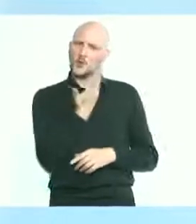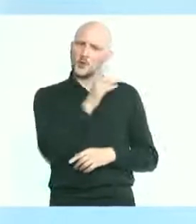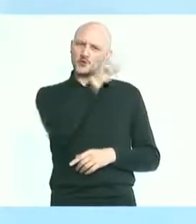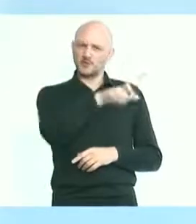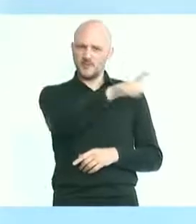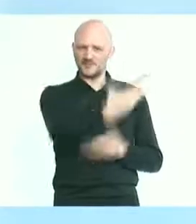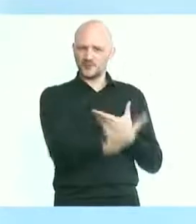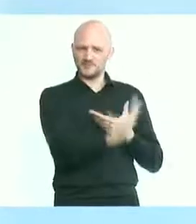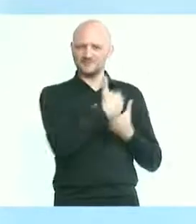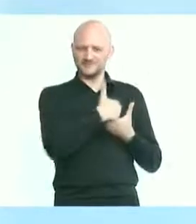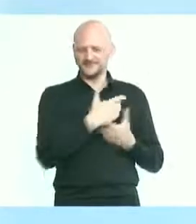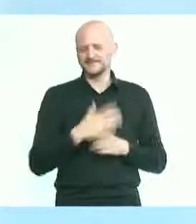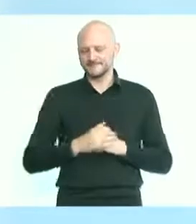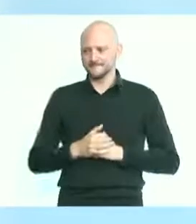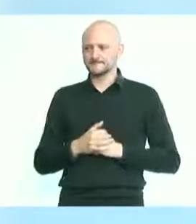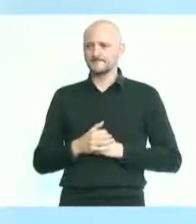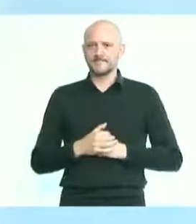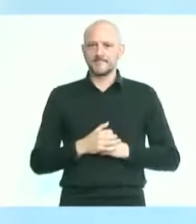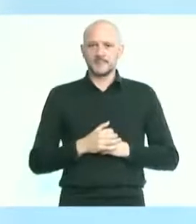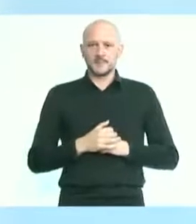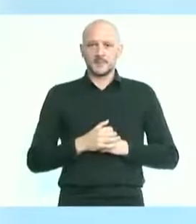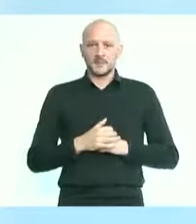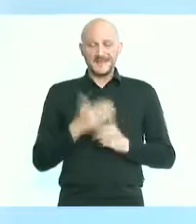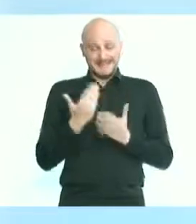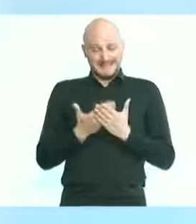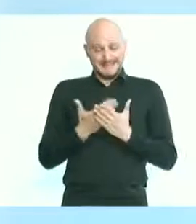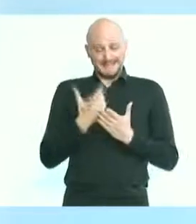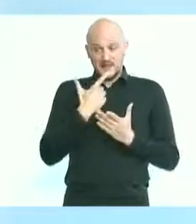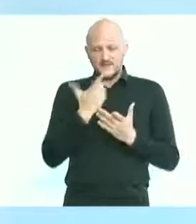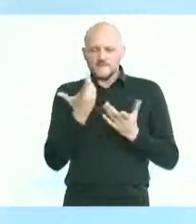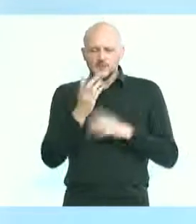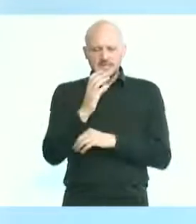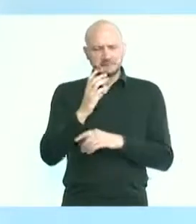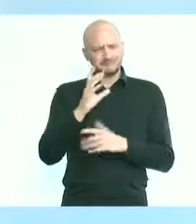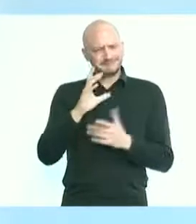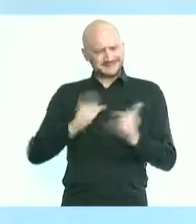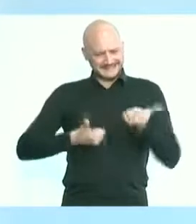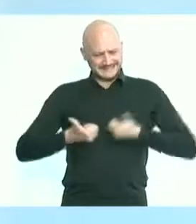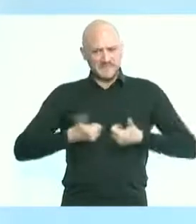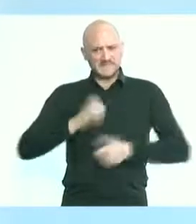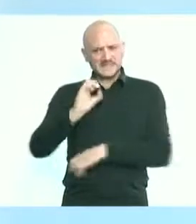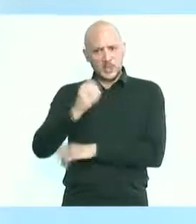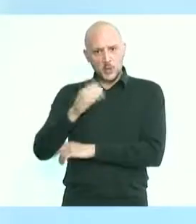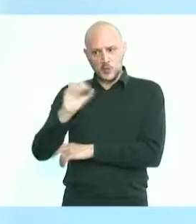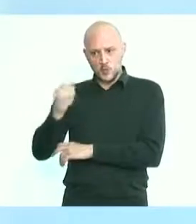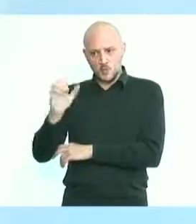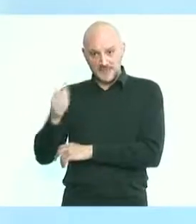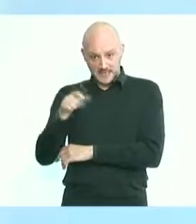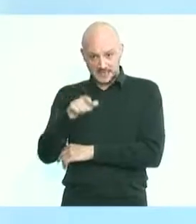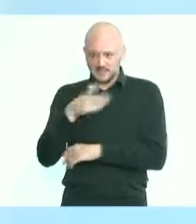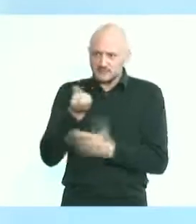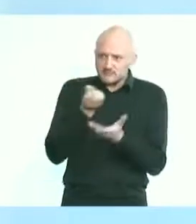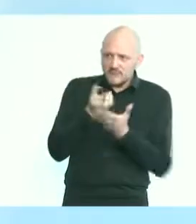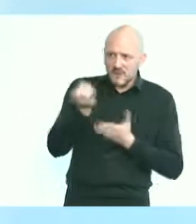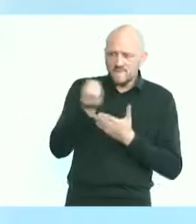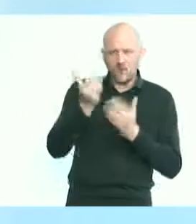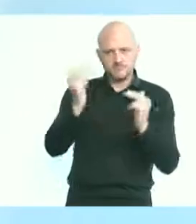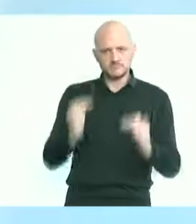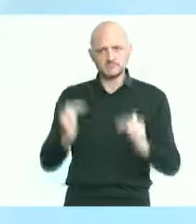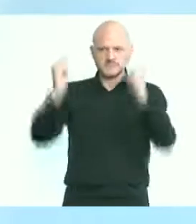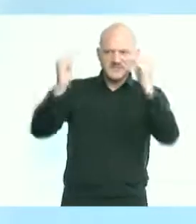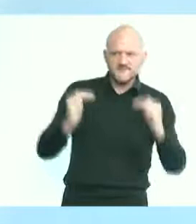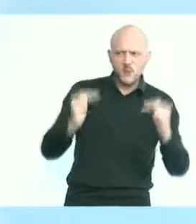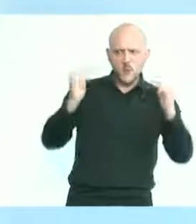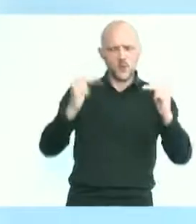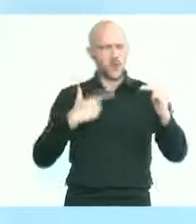de délivrer au public un service numérique qui informe sur le niveau d'accessibilité de l'établissement et leur donner ainsi un pouvoir